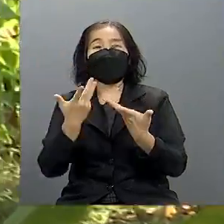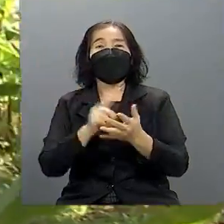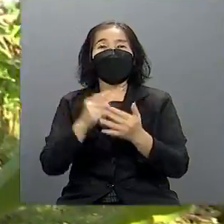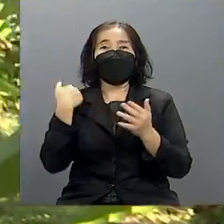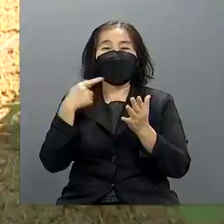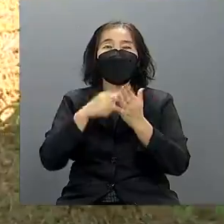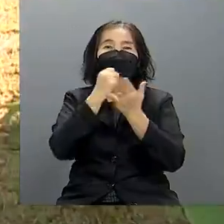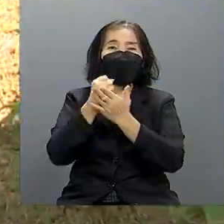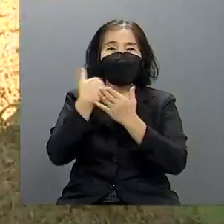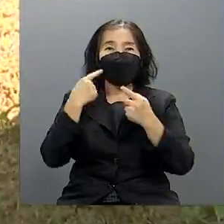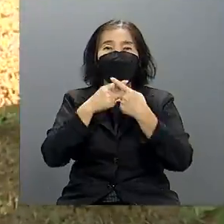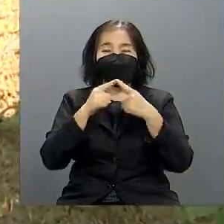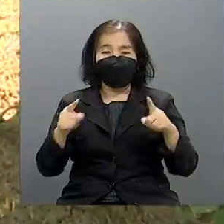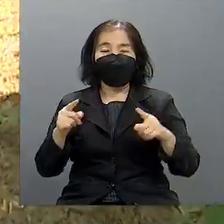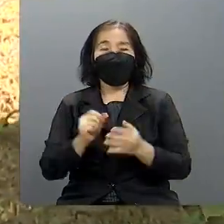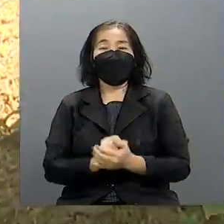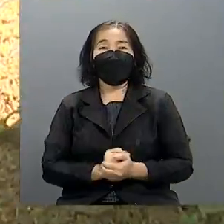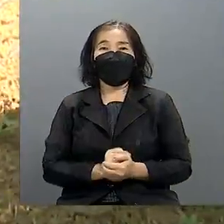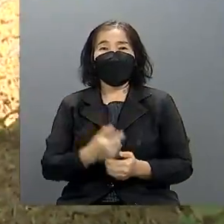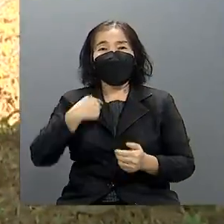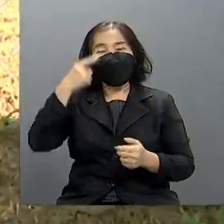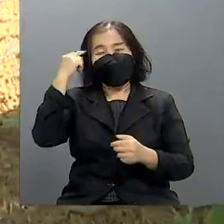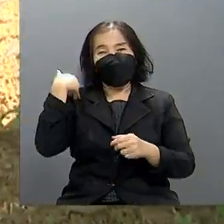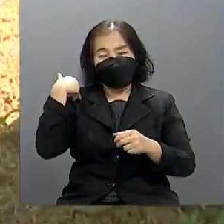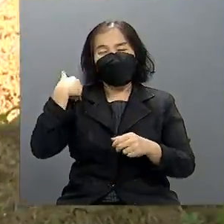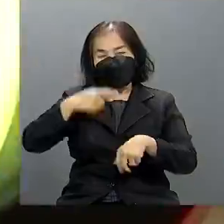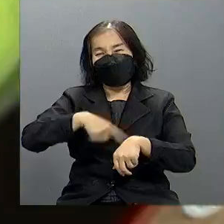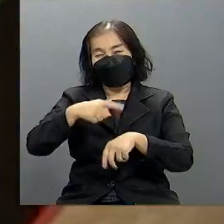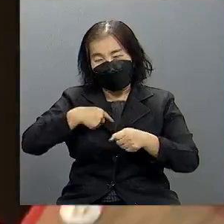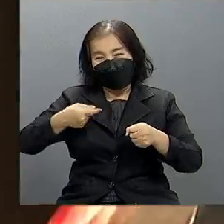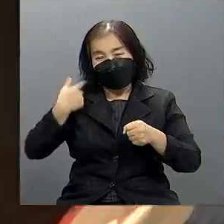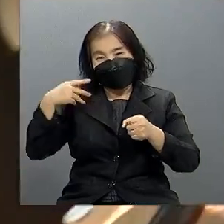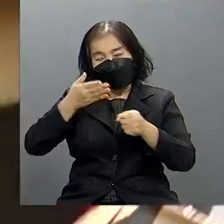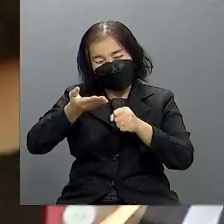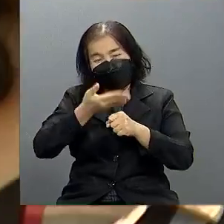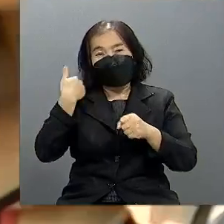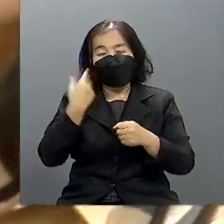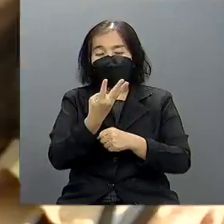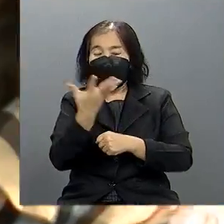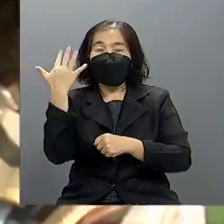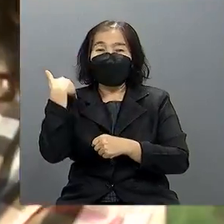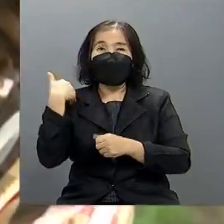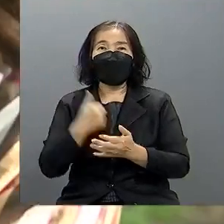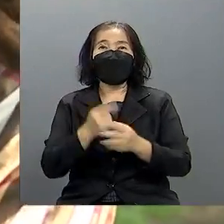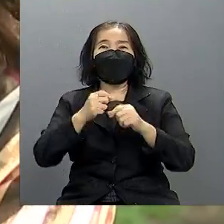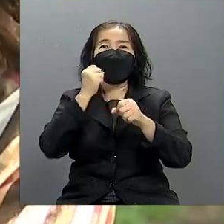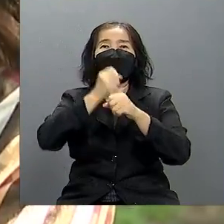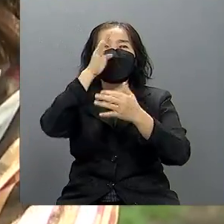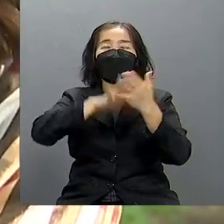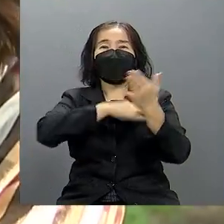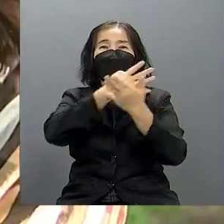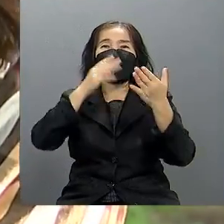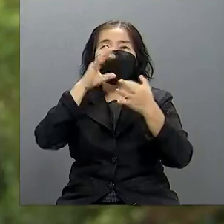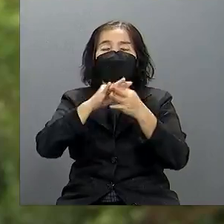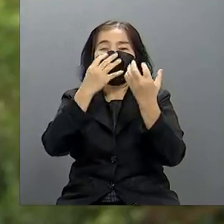ไม้ผลเนี่ยอาจจะต้องใช้เวลานิดนึงก็คือ 4-5 ปีขึ้นไปแล้วอะไรเงี้ยมันก็อาจจะต้องมีการวางแผนในเรื่องของผลผลิตให้ตามช่